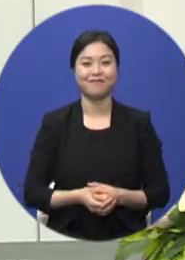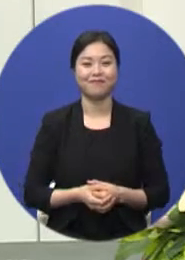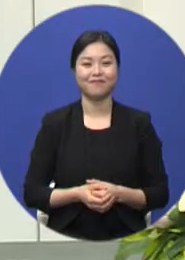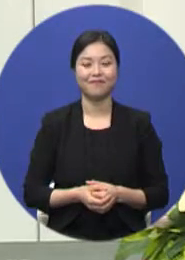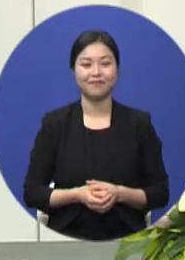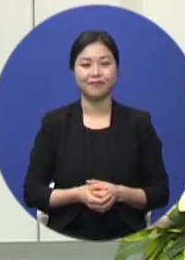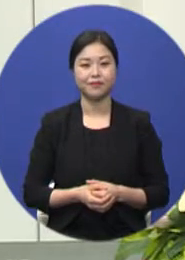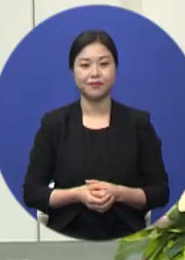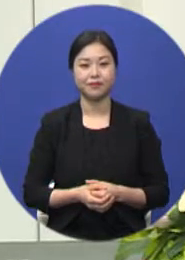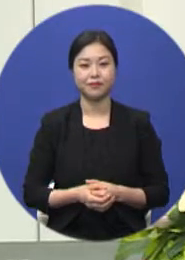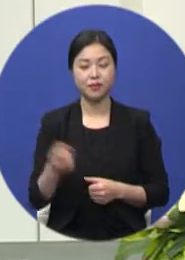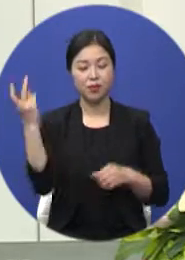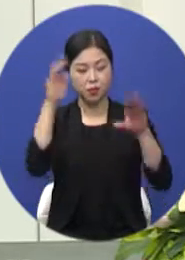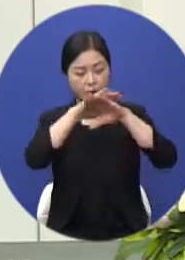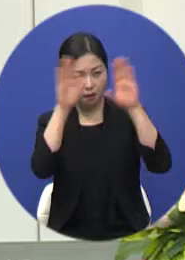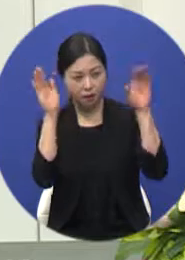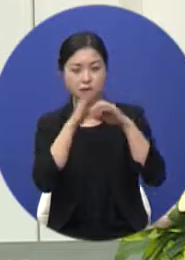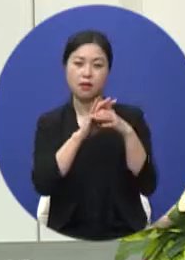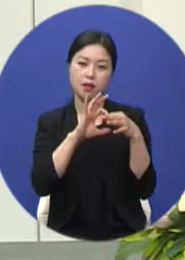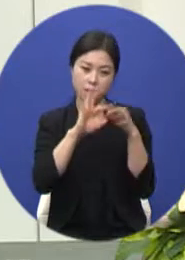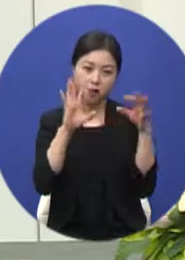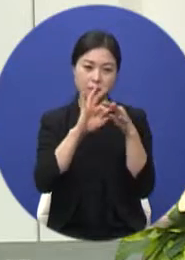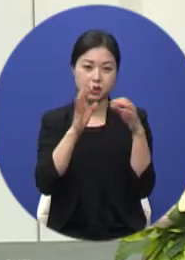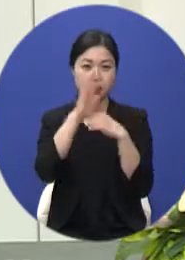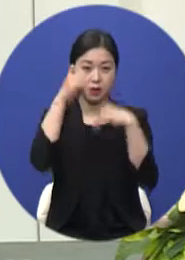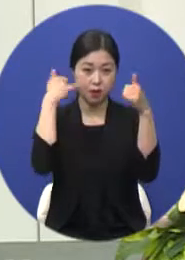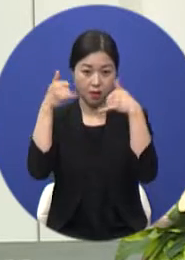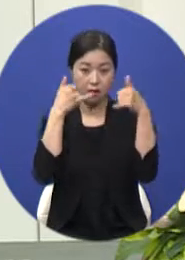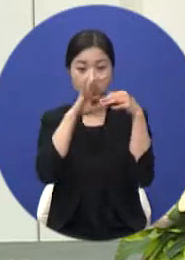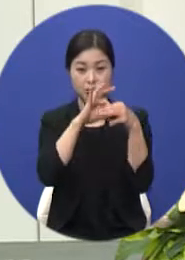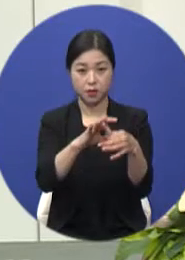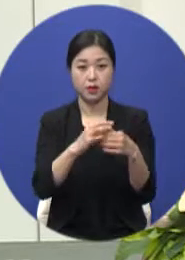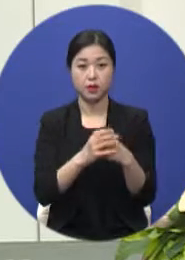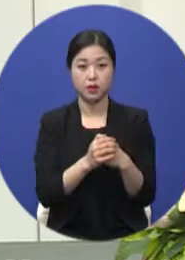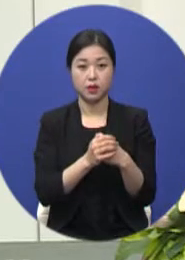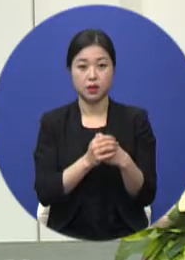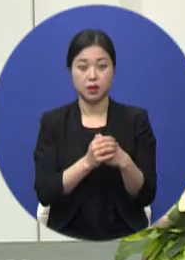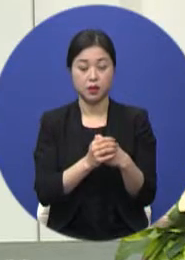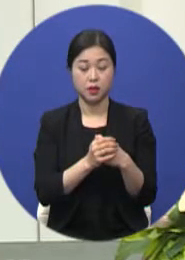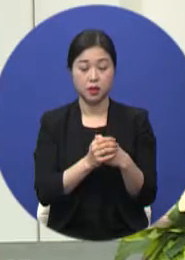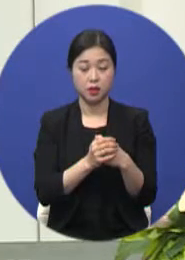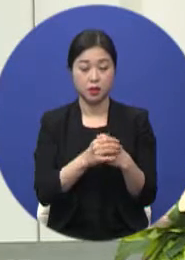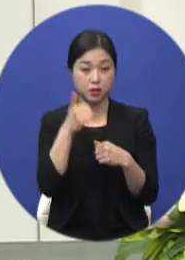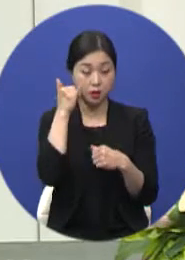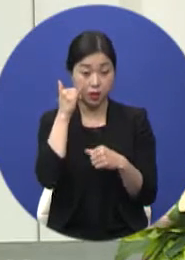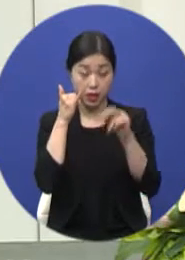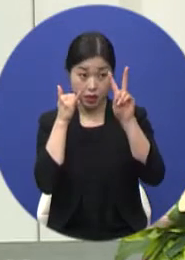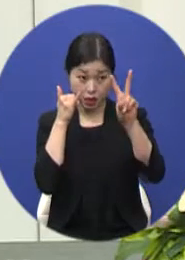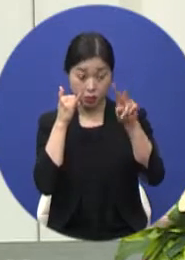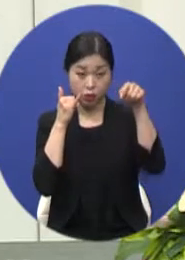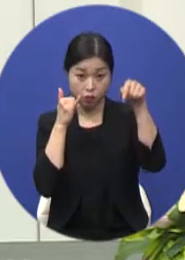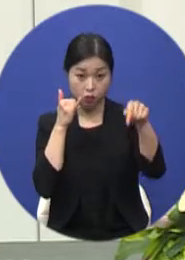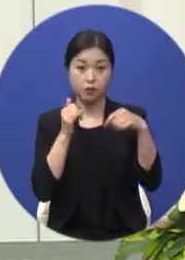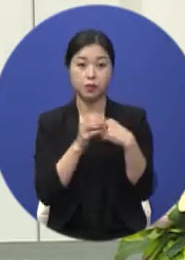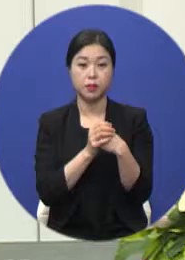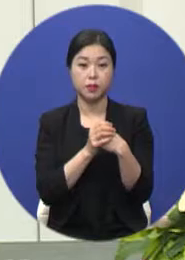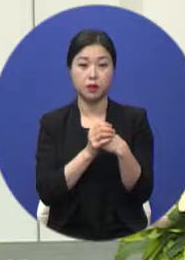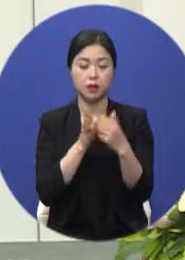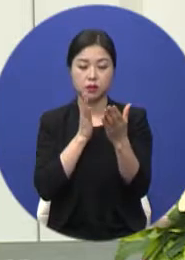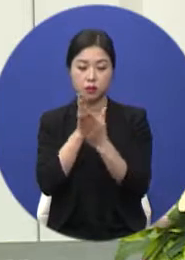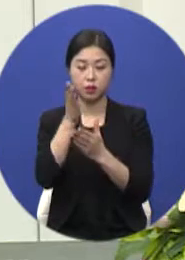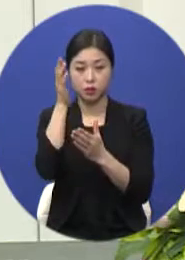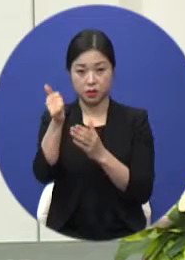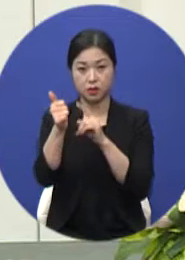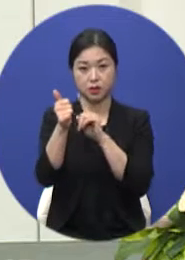또 심야든 24시간 동안 우리가 전화를 받는데 그러면 2번을 누르시면 1대1로 전문가분들이